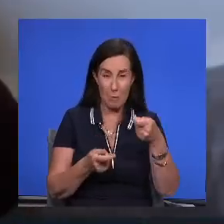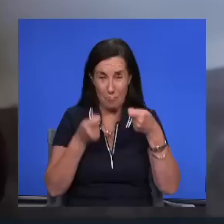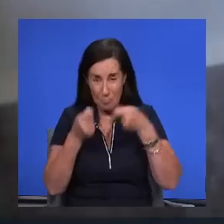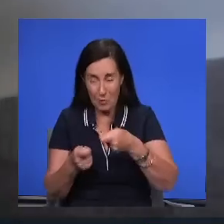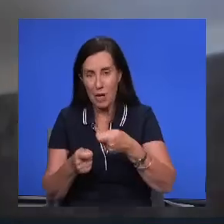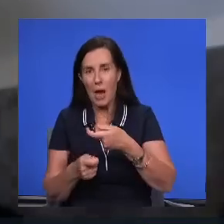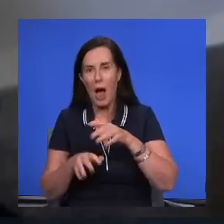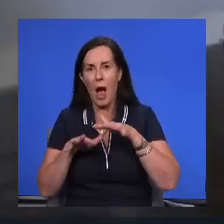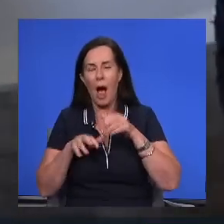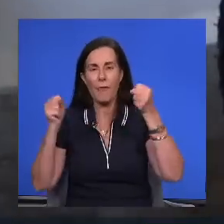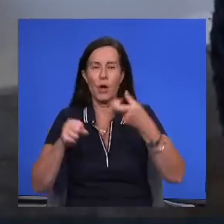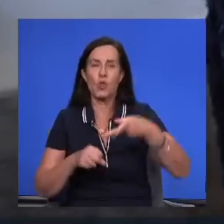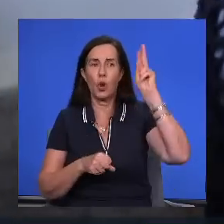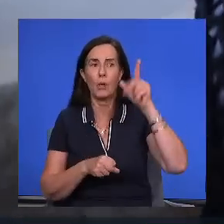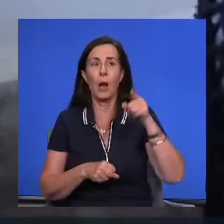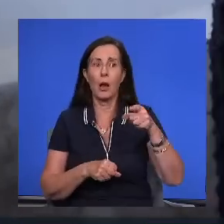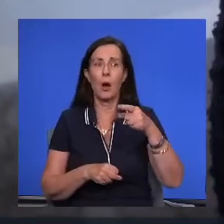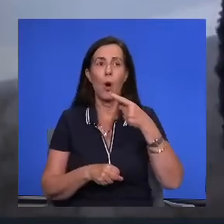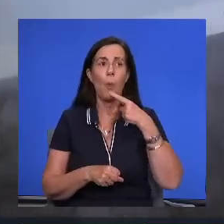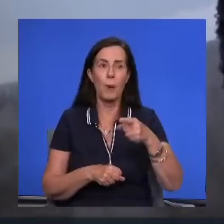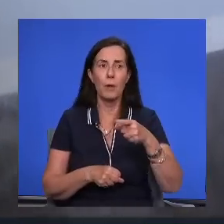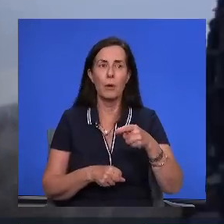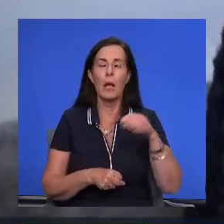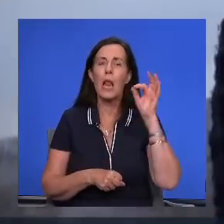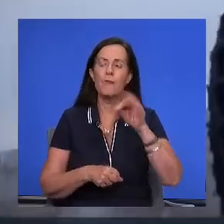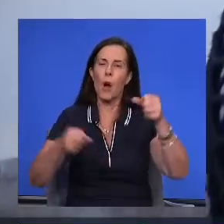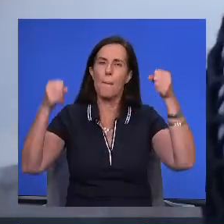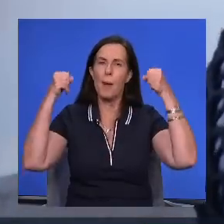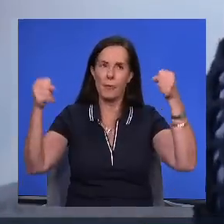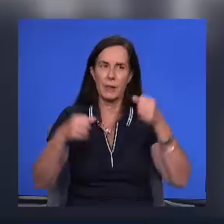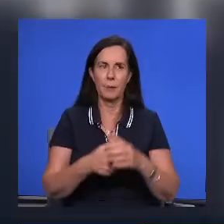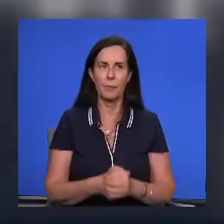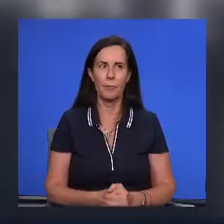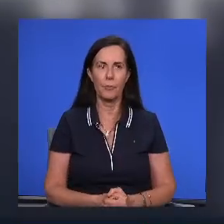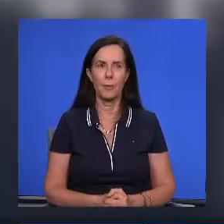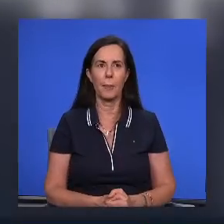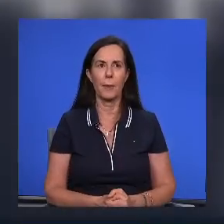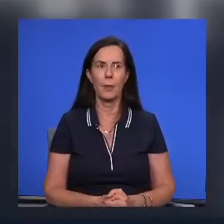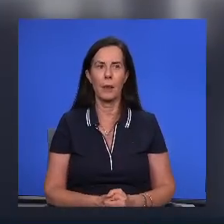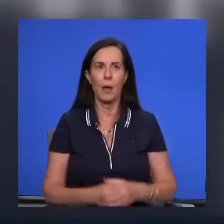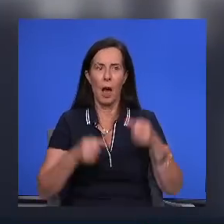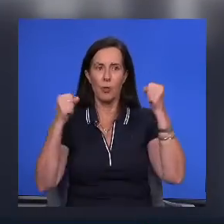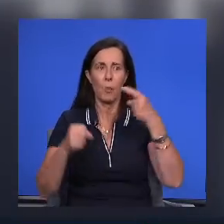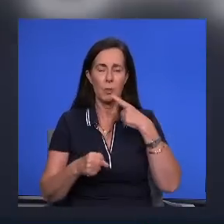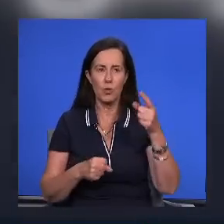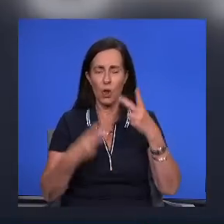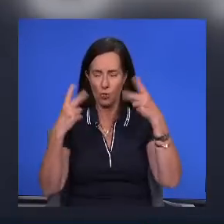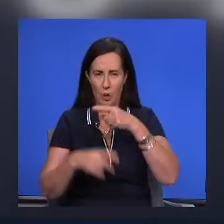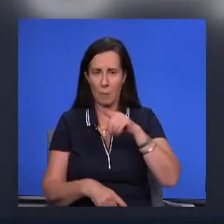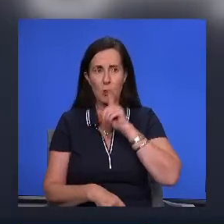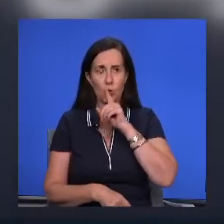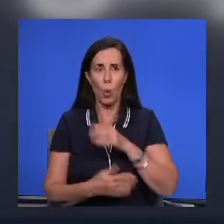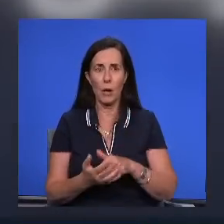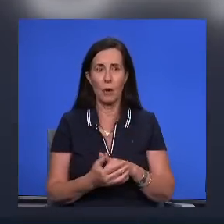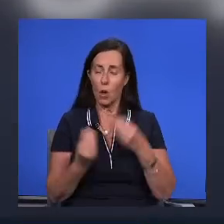אותה. אך במקביל שולח את שופרותיו כדי להשתלח במפגינים בסוידה. והדולי עם בבדועו אינו המון סוריה כוייס,